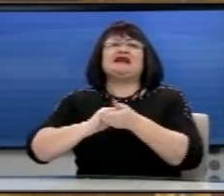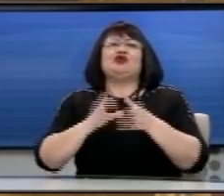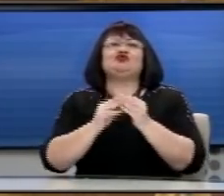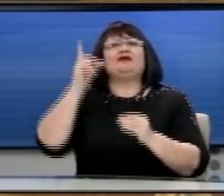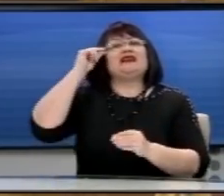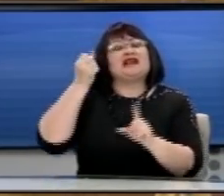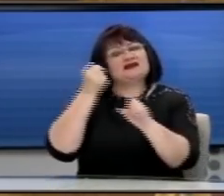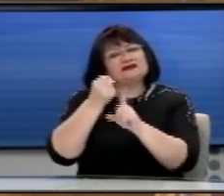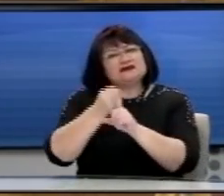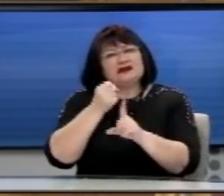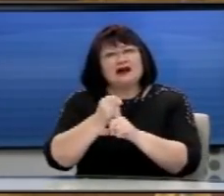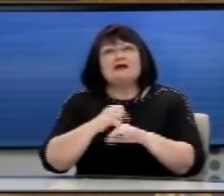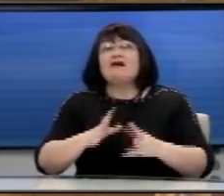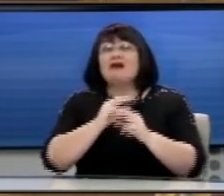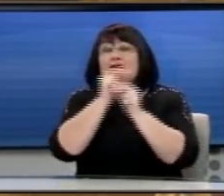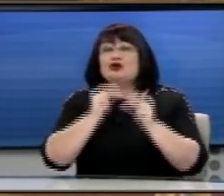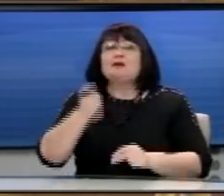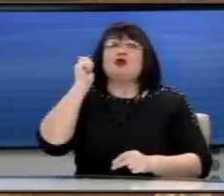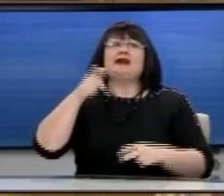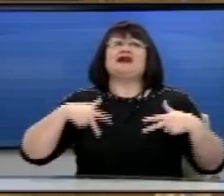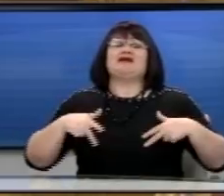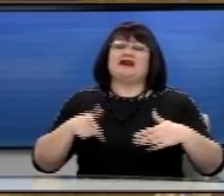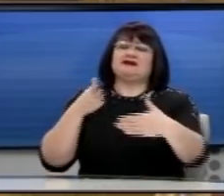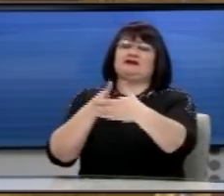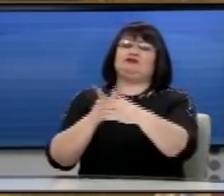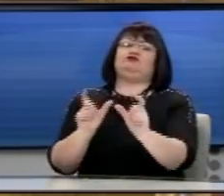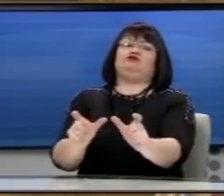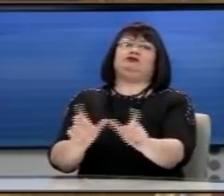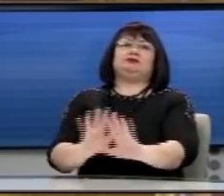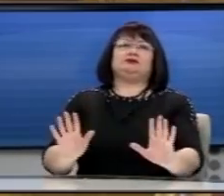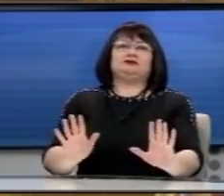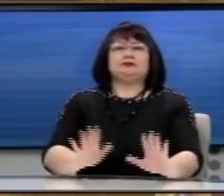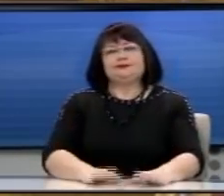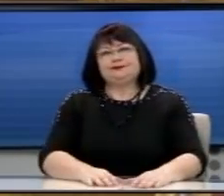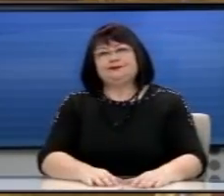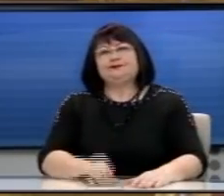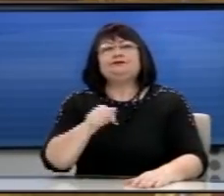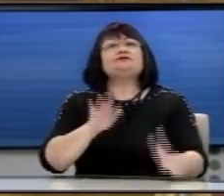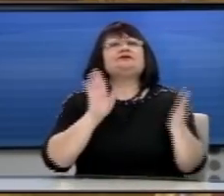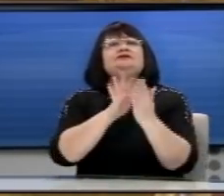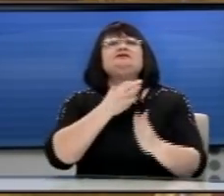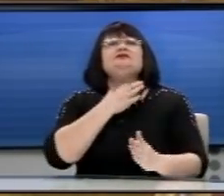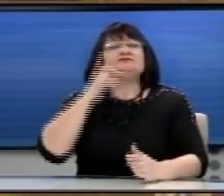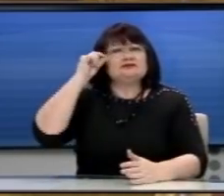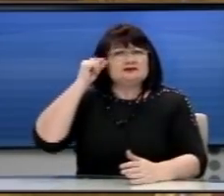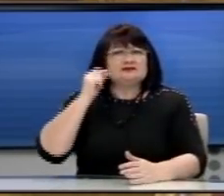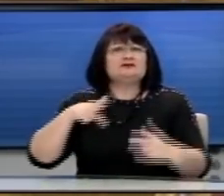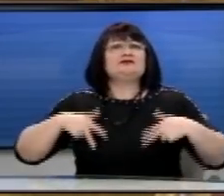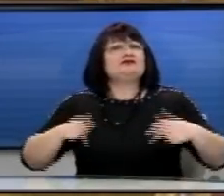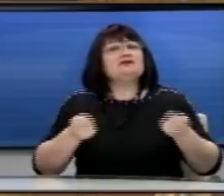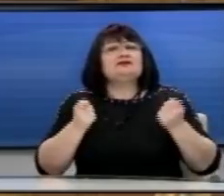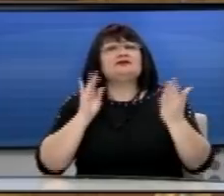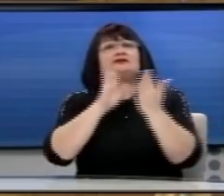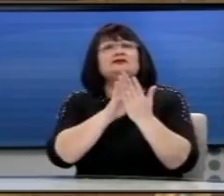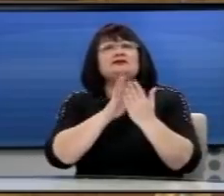συλλόγων, αλλά σκοντάφτουν στις πολιτικές της κυβέρνησης που αντιμετωπίζει τις σύγχρονες μορφωτικές ανάγκες των φοιτητών